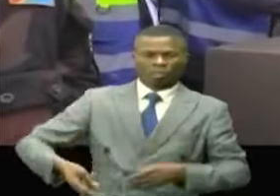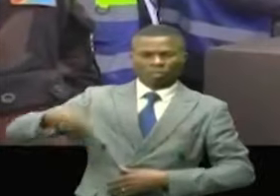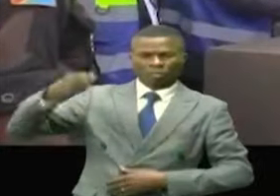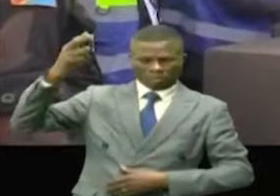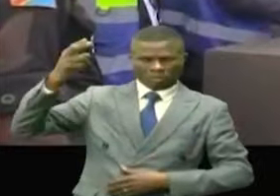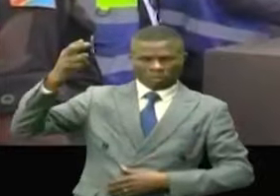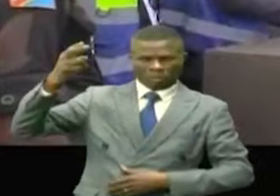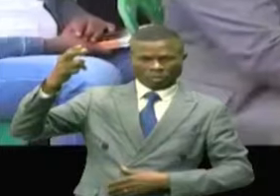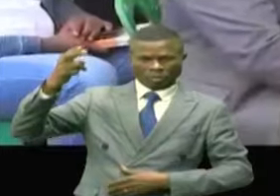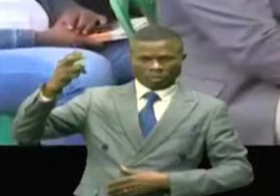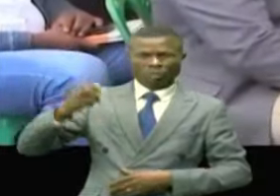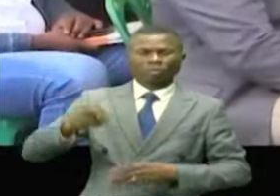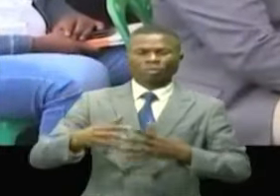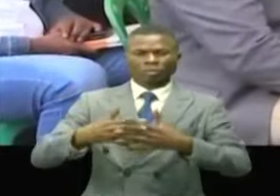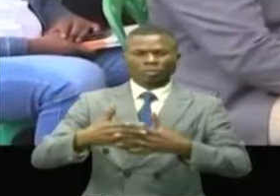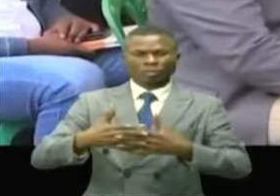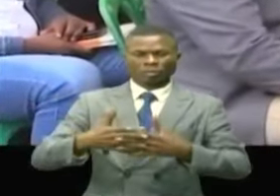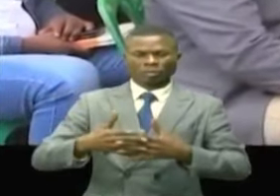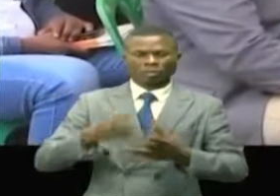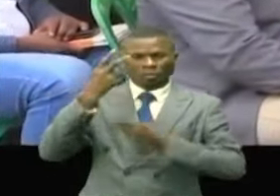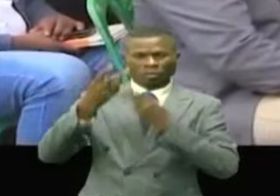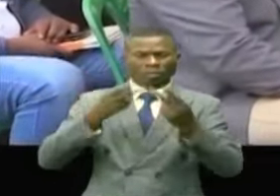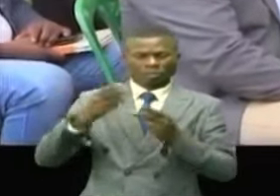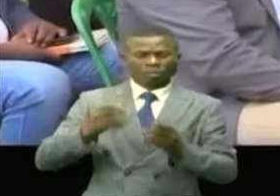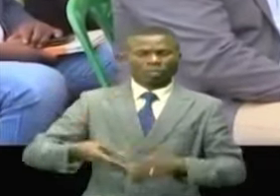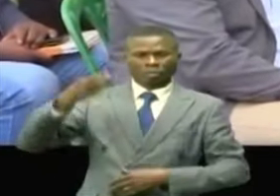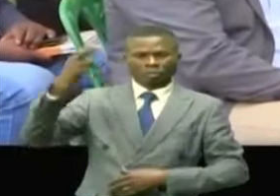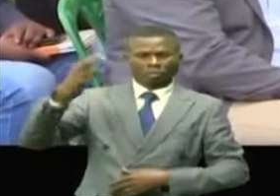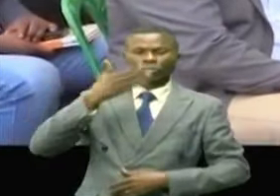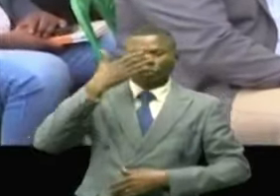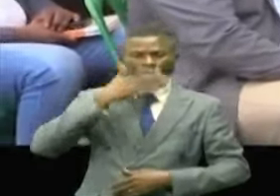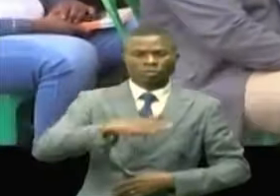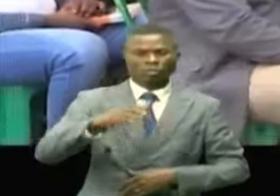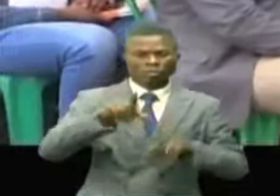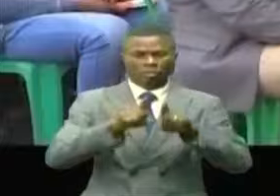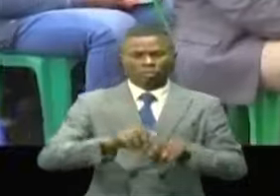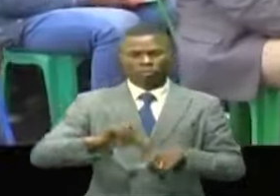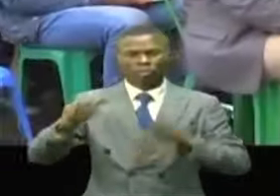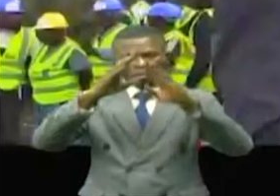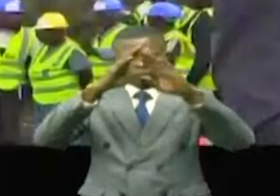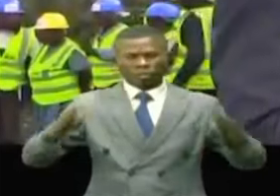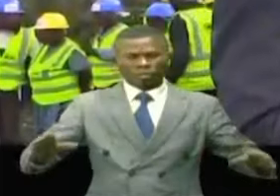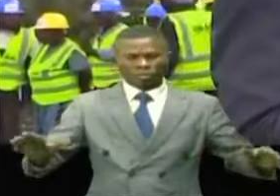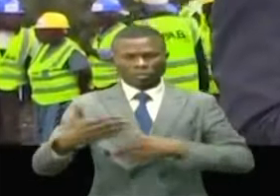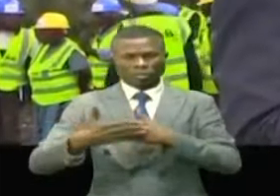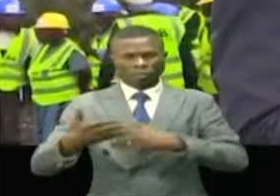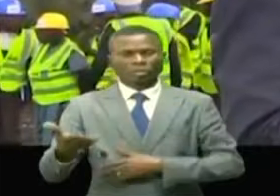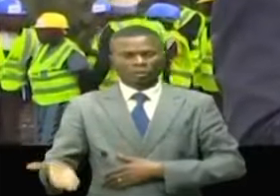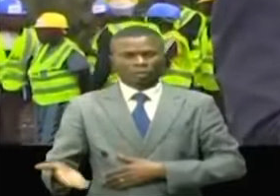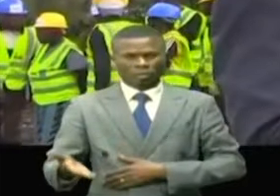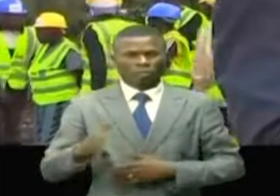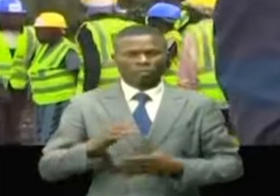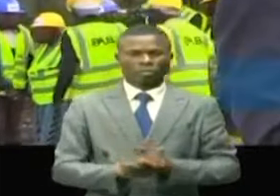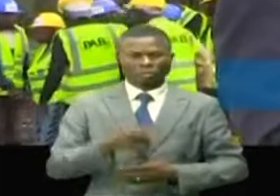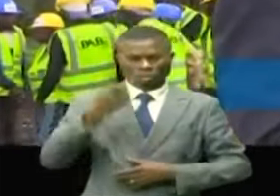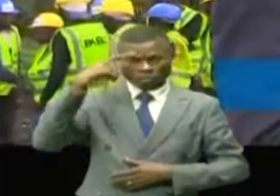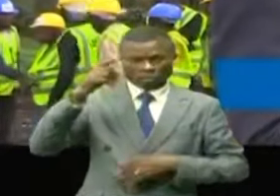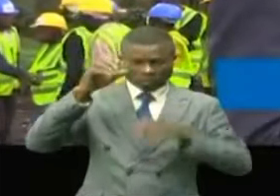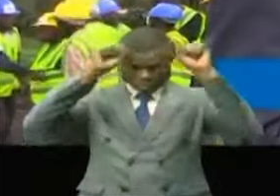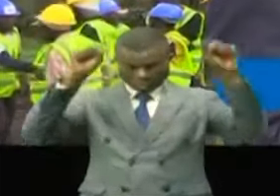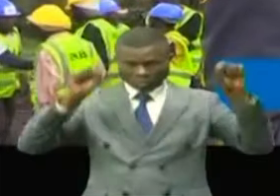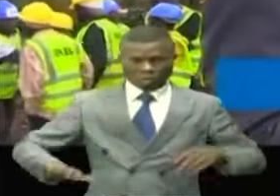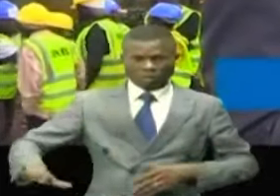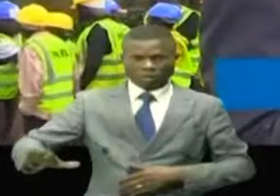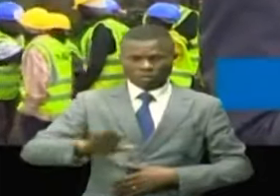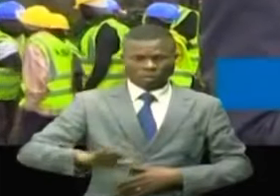avec les appartements de visites conjugales l'hôpital et autres bâtiments connexes pour le président de la